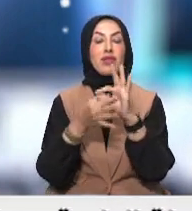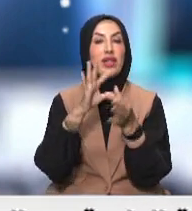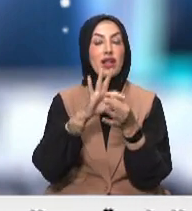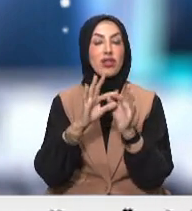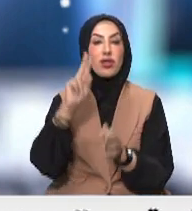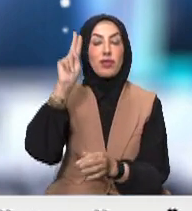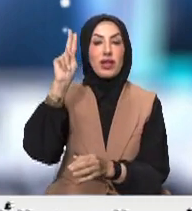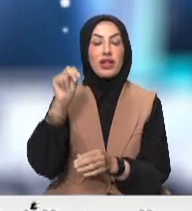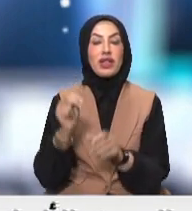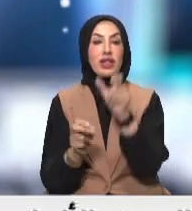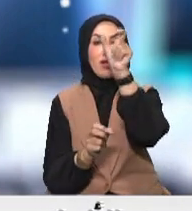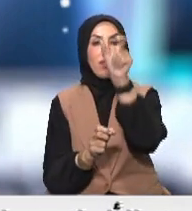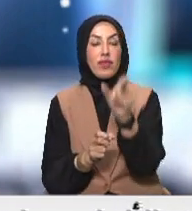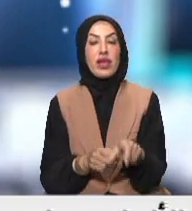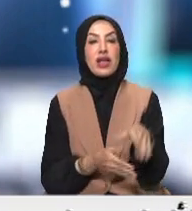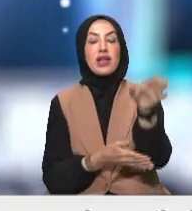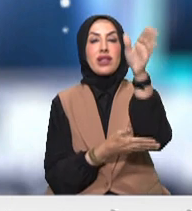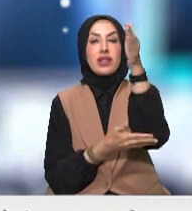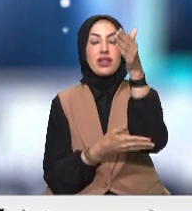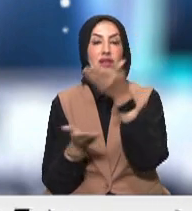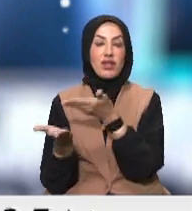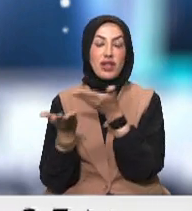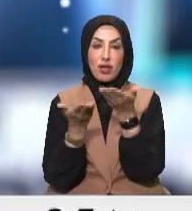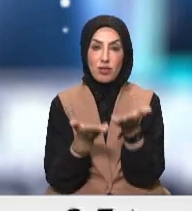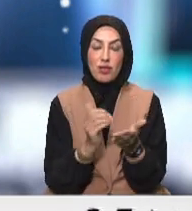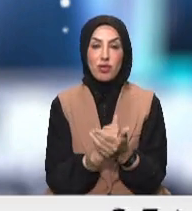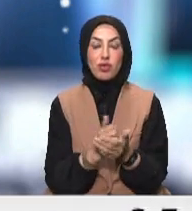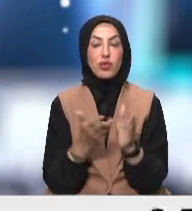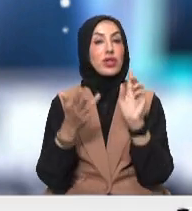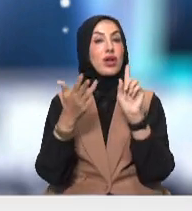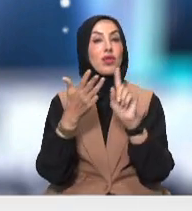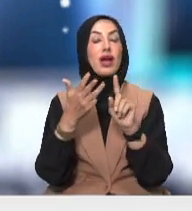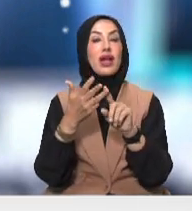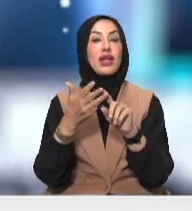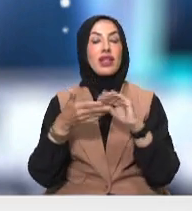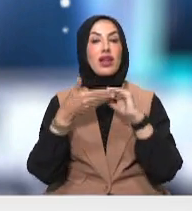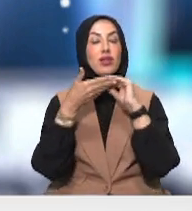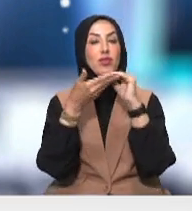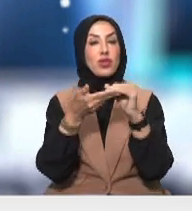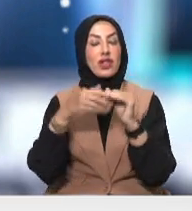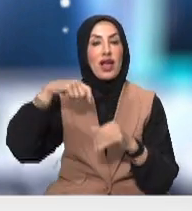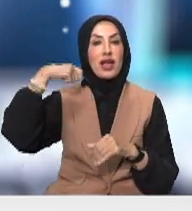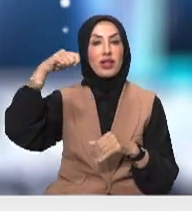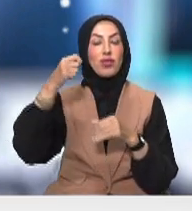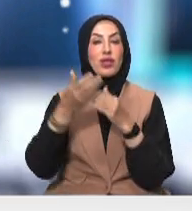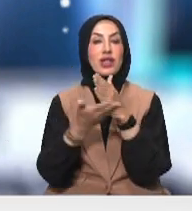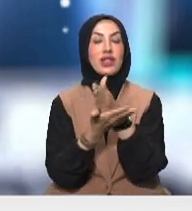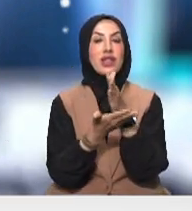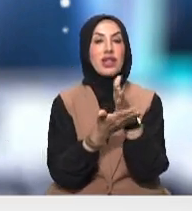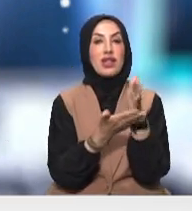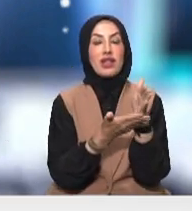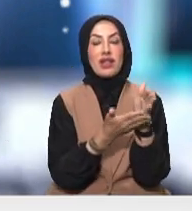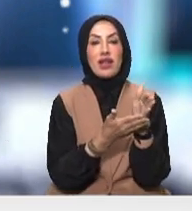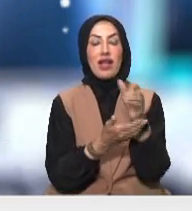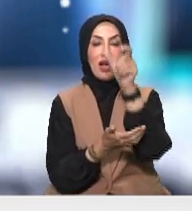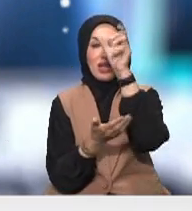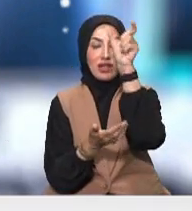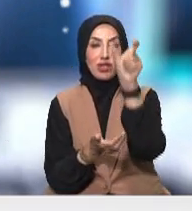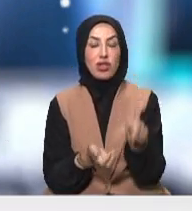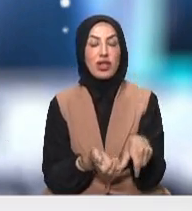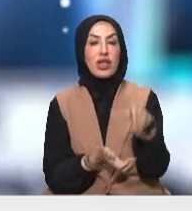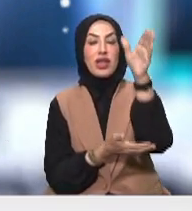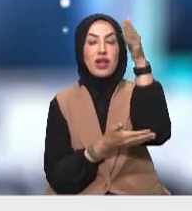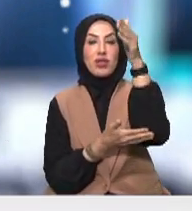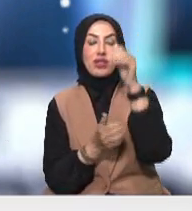السفير طارق محمد البنائي ومساعد وزير الخارجيه لشؤون المنظمات الدوليه السفير عبد العزيز